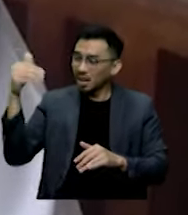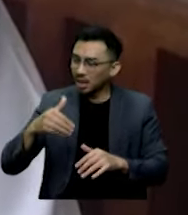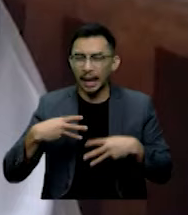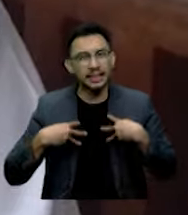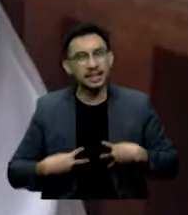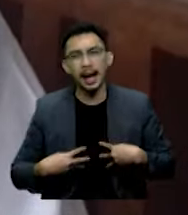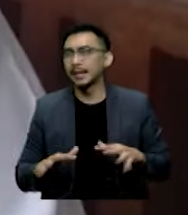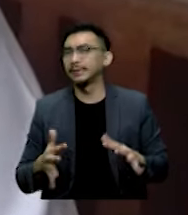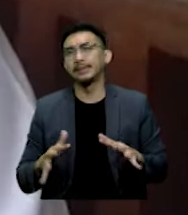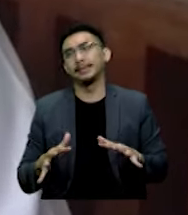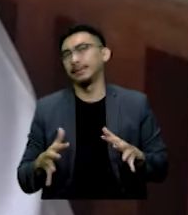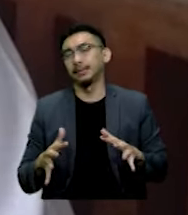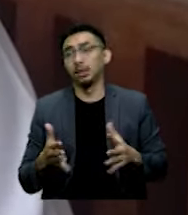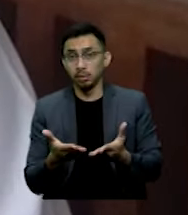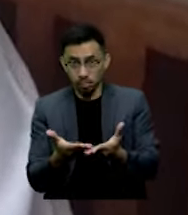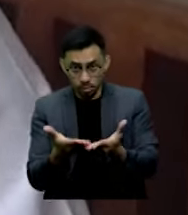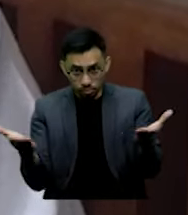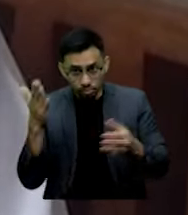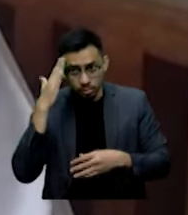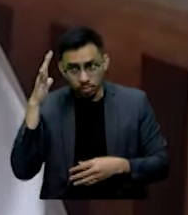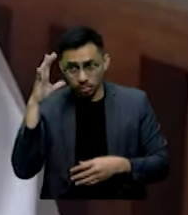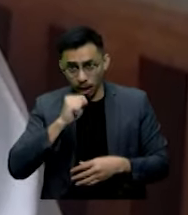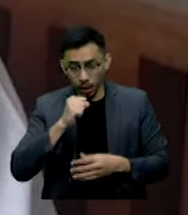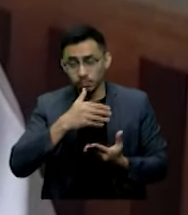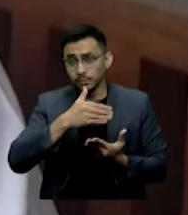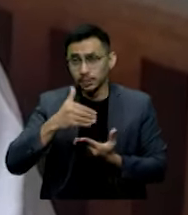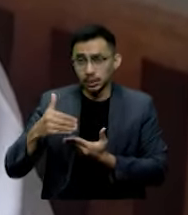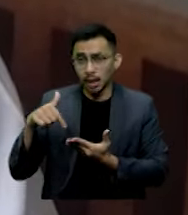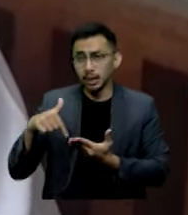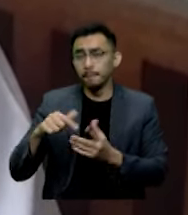Bahkan kita tahu dari hasil data yang disampaikan imigrasi di tahun